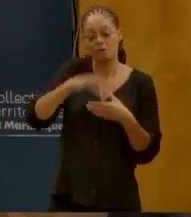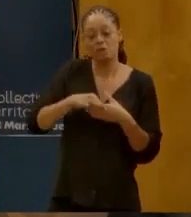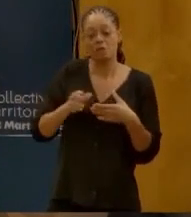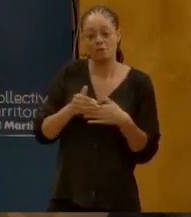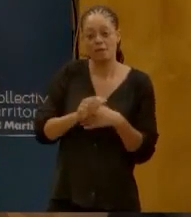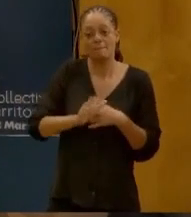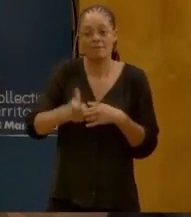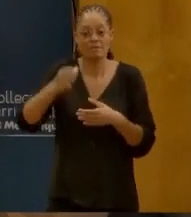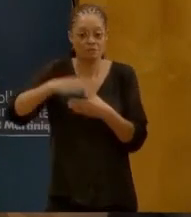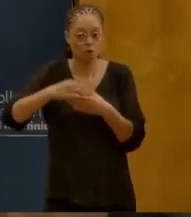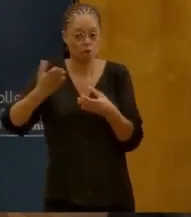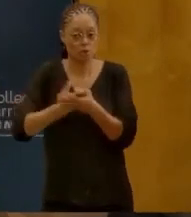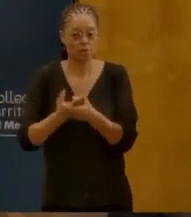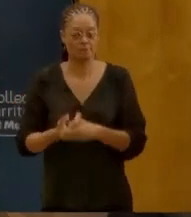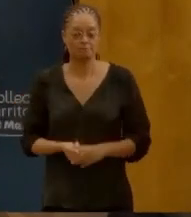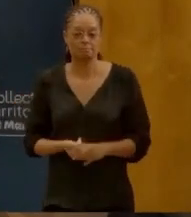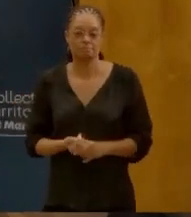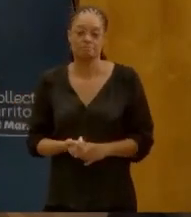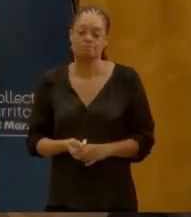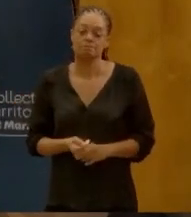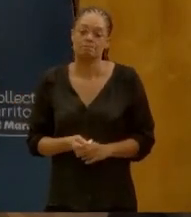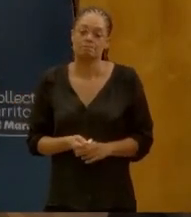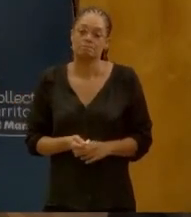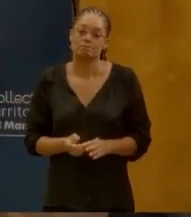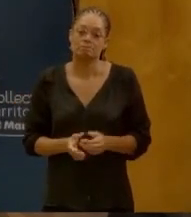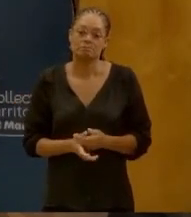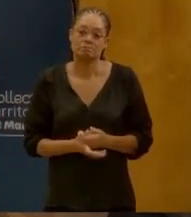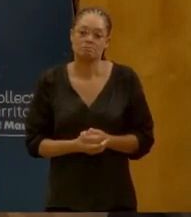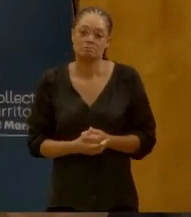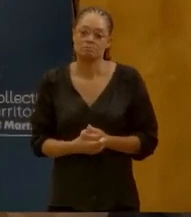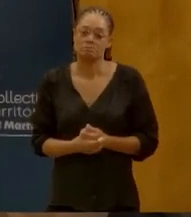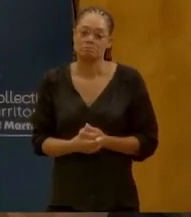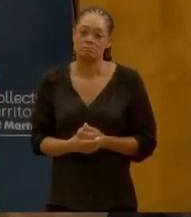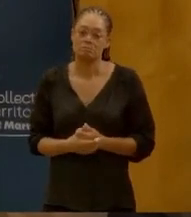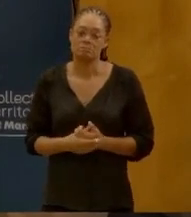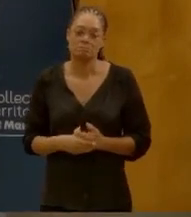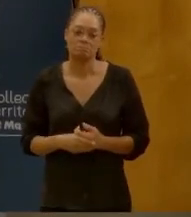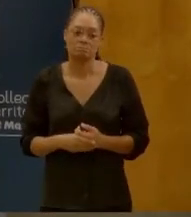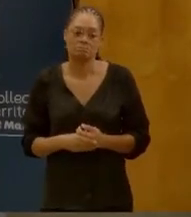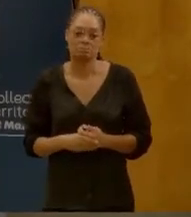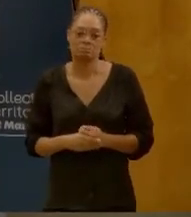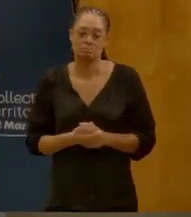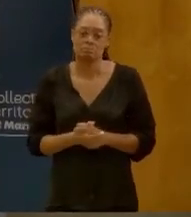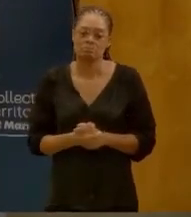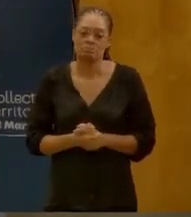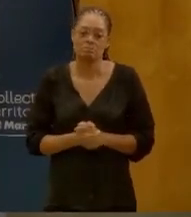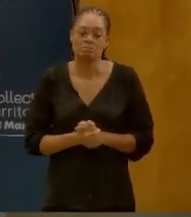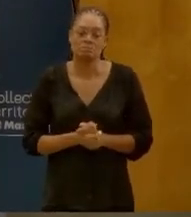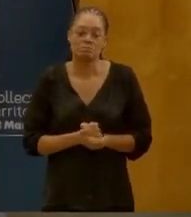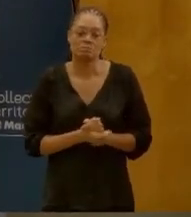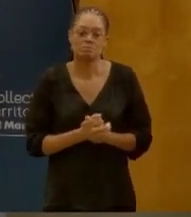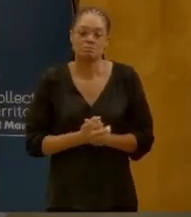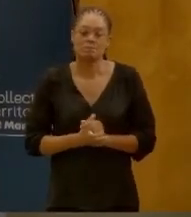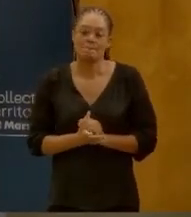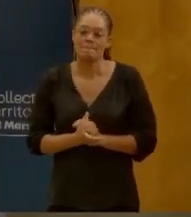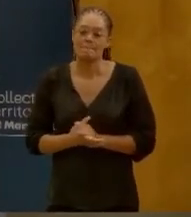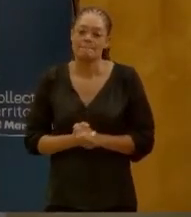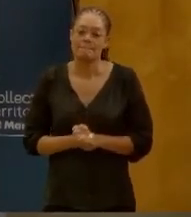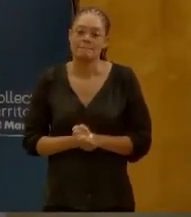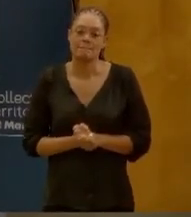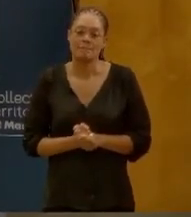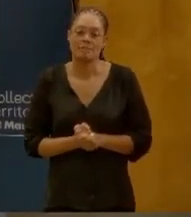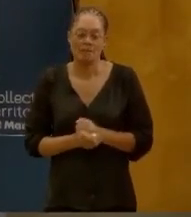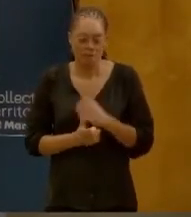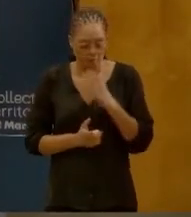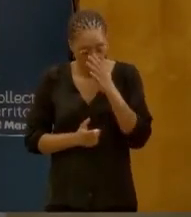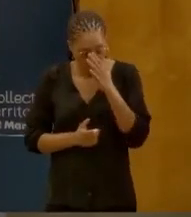nous voterons. On va voter ce qui, je répète, a déjà été accepté dans son principe par le comité. Absolument. Il faut mettre l'avenant